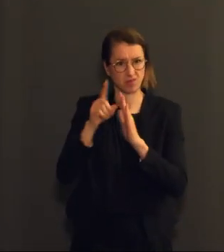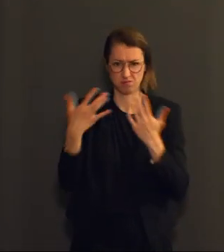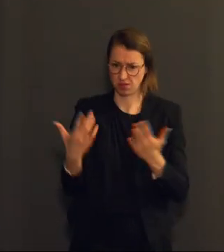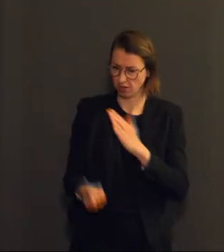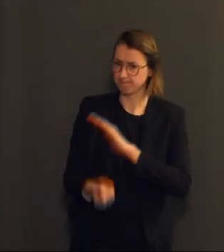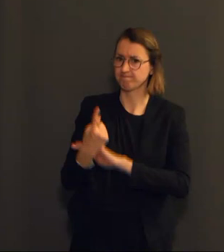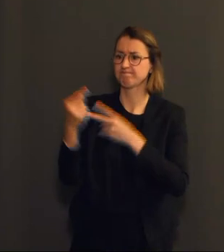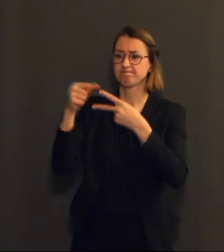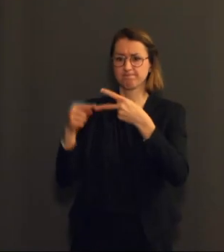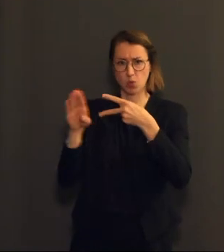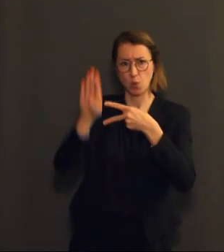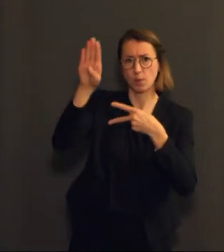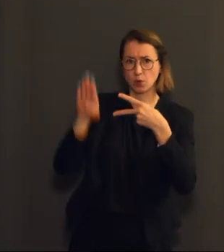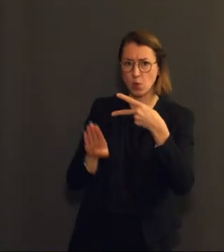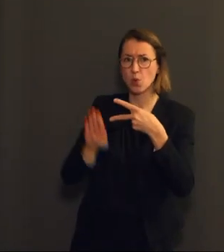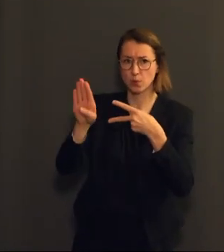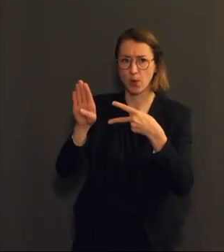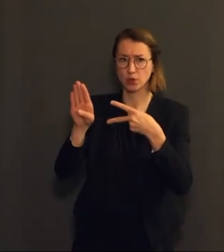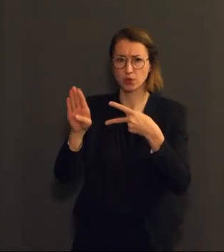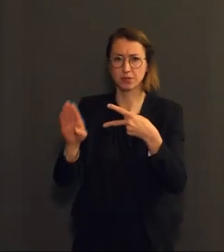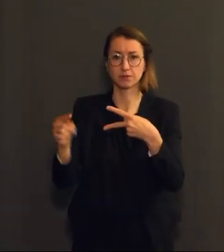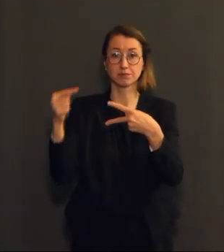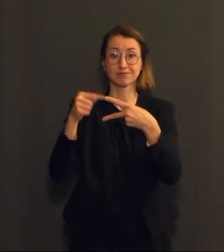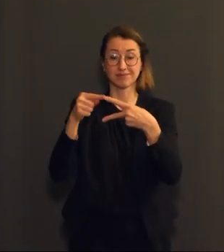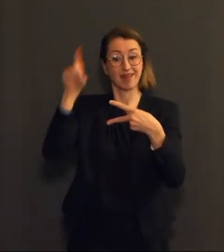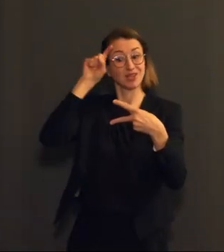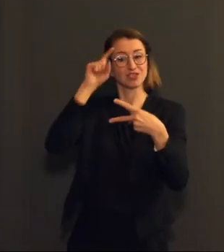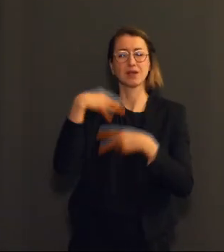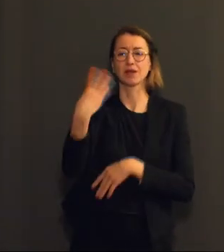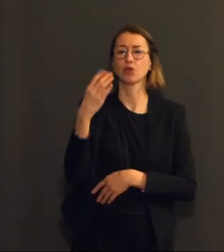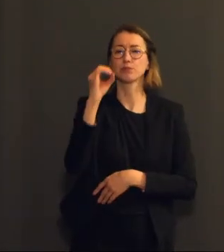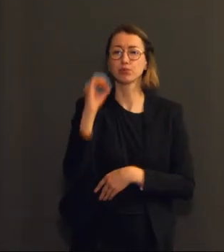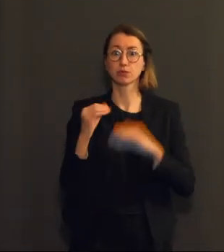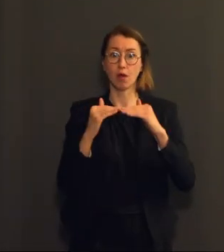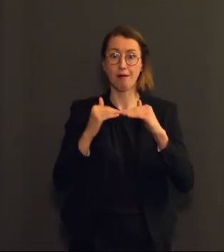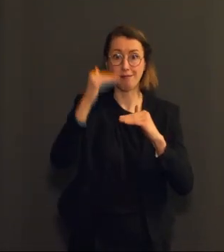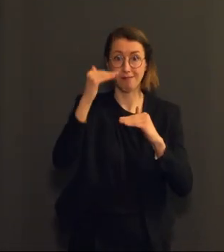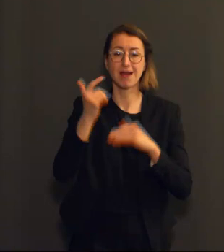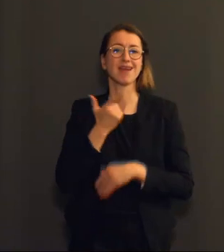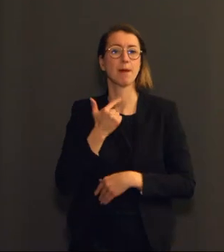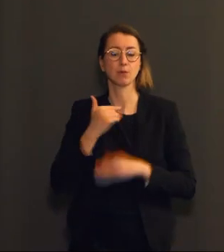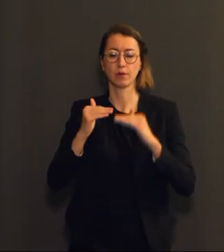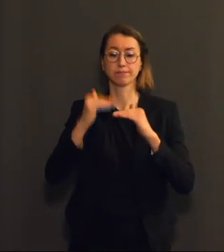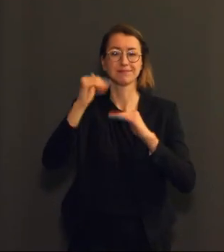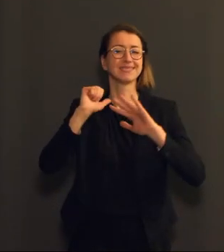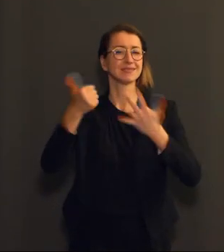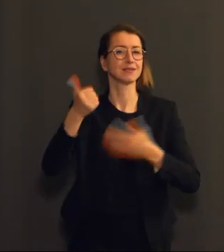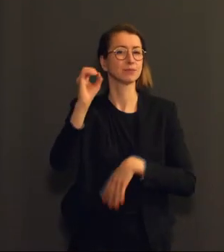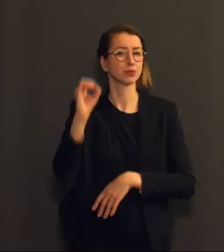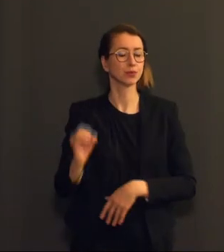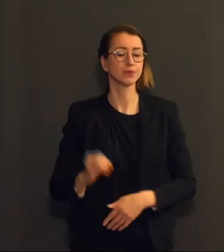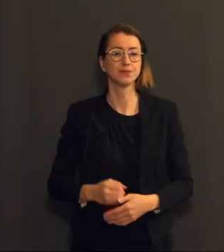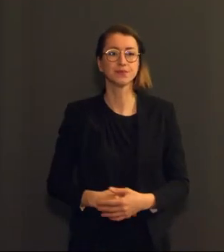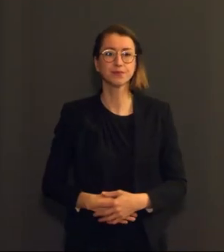voit, de 14% pour la province de Liège et de 16% pour la province du Limbourg. Si on